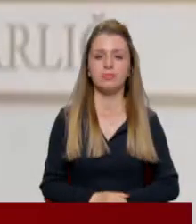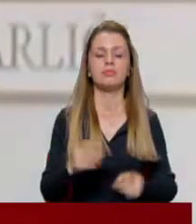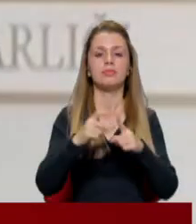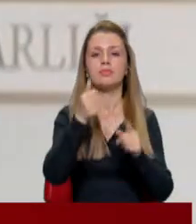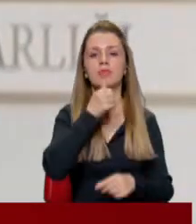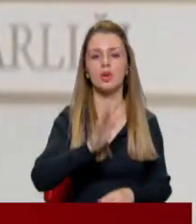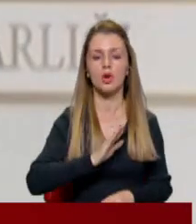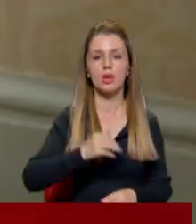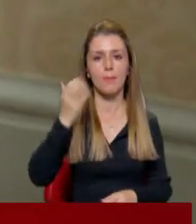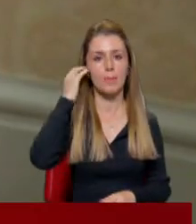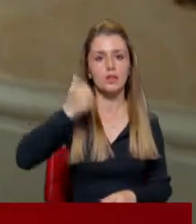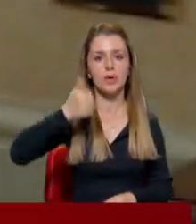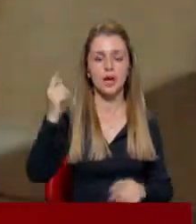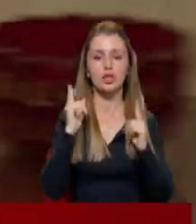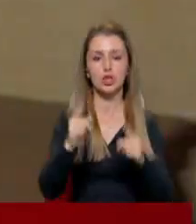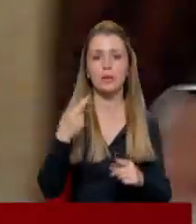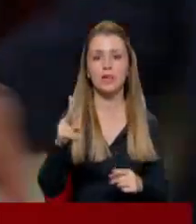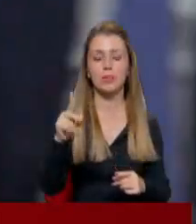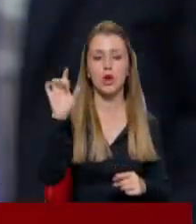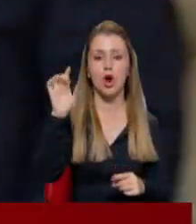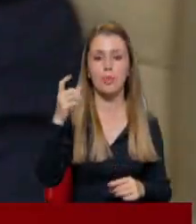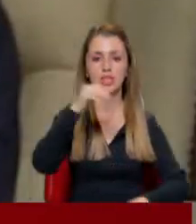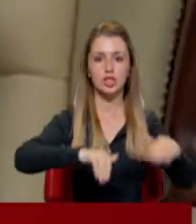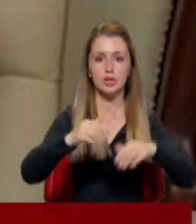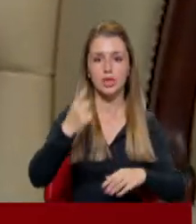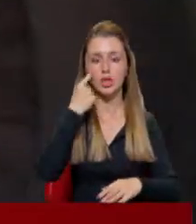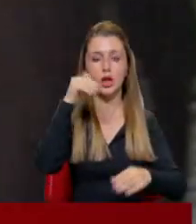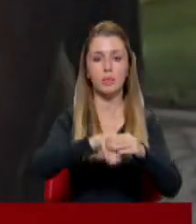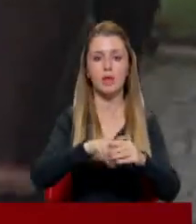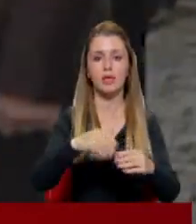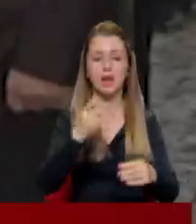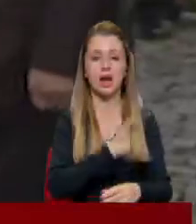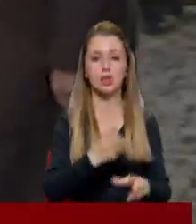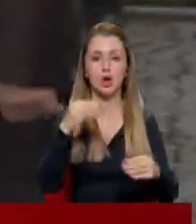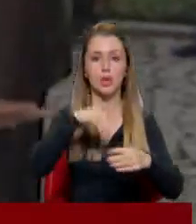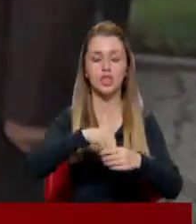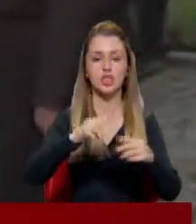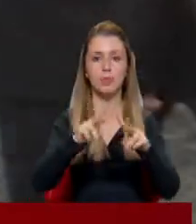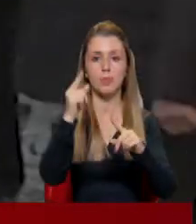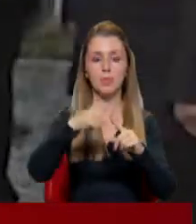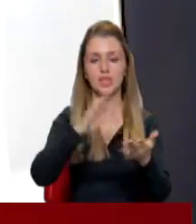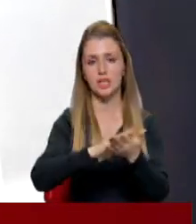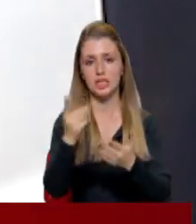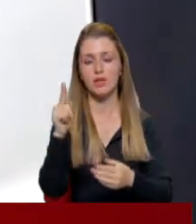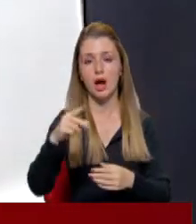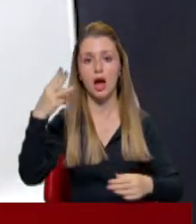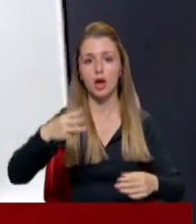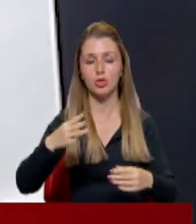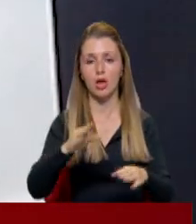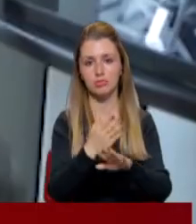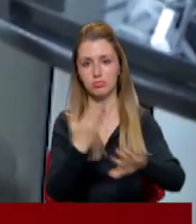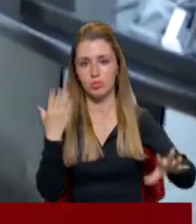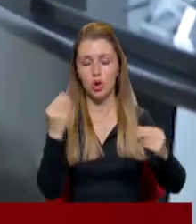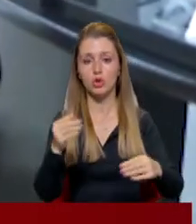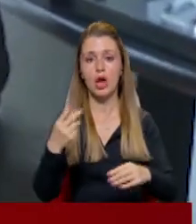Davutoğlu'nun başbakanlığı döneminde 2015 seçimlerinde milletvekilliğine aday olmak için MİT'ten istifa etti Erdoğan'la ilk kez bu nedenle ayrı